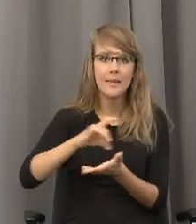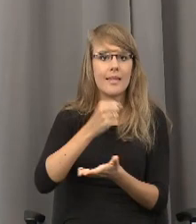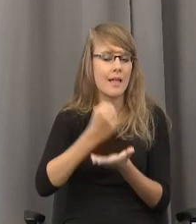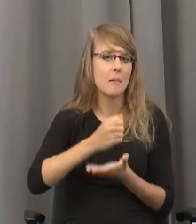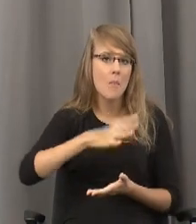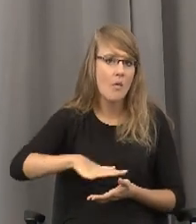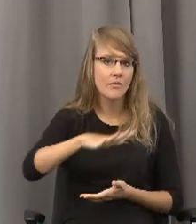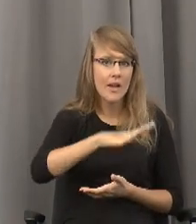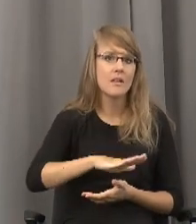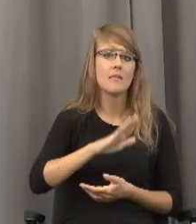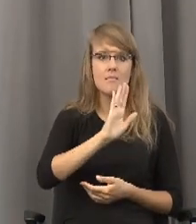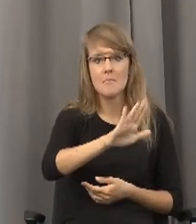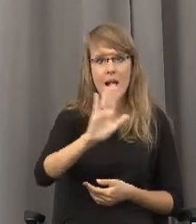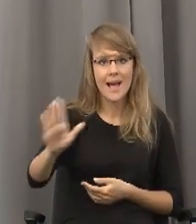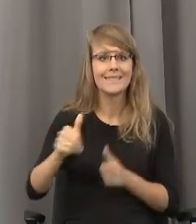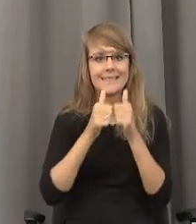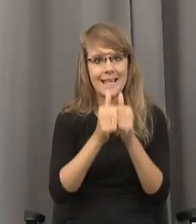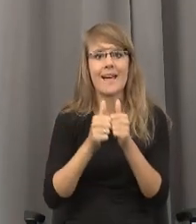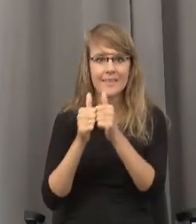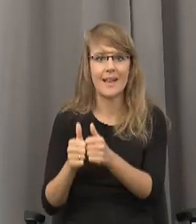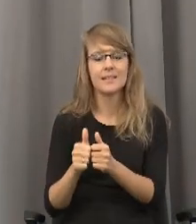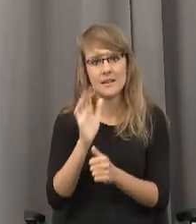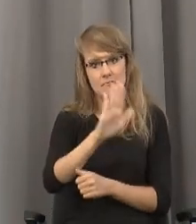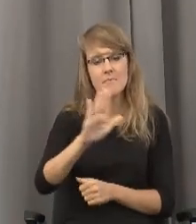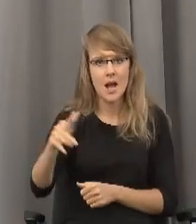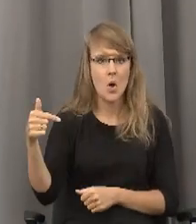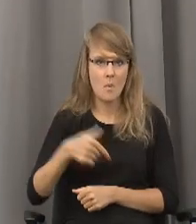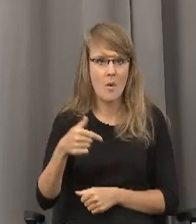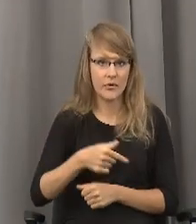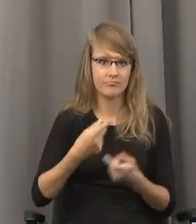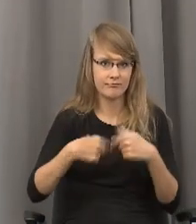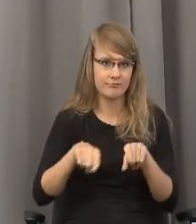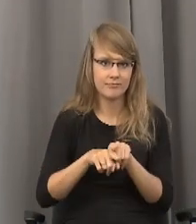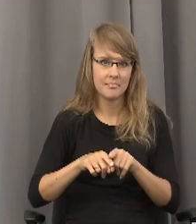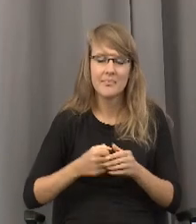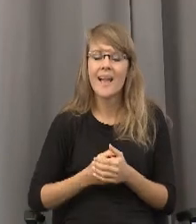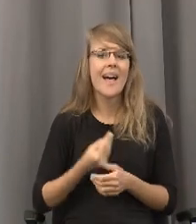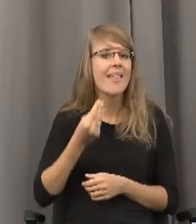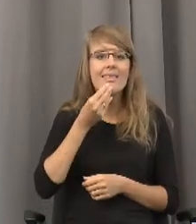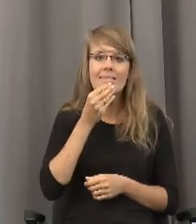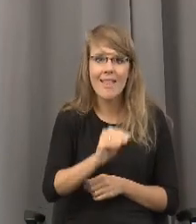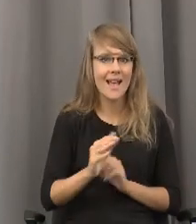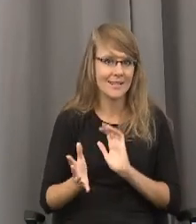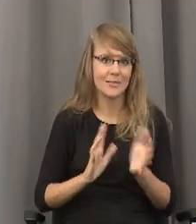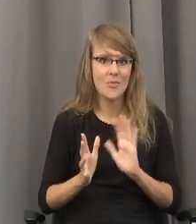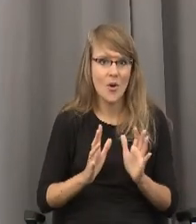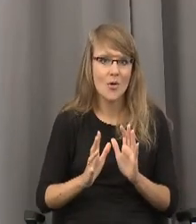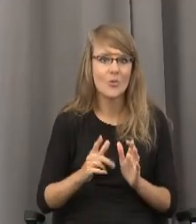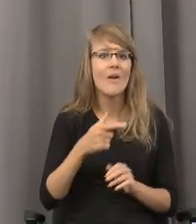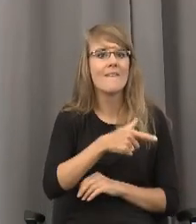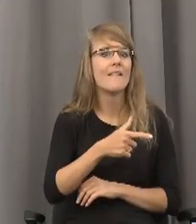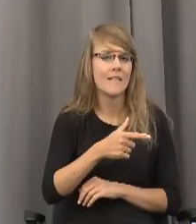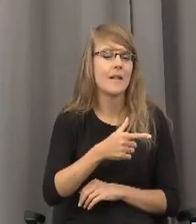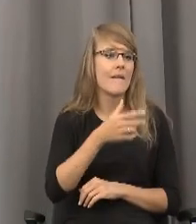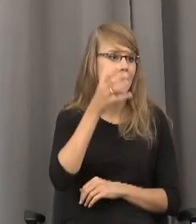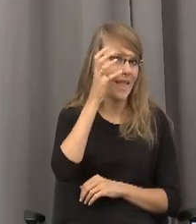powiatowych ze swoich zadań. I nie ma dwóch zdań, że najlepszym sposobem jest jedna wiedza, wsparta tak jak tutaj